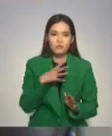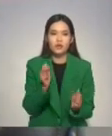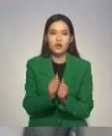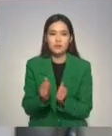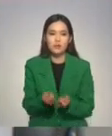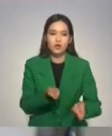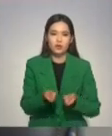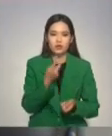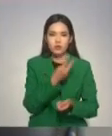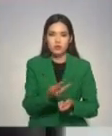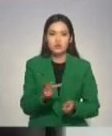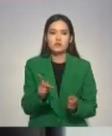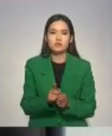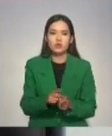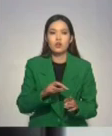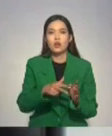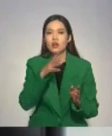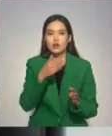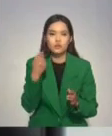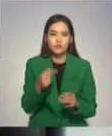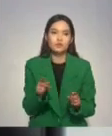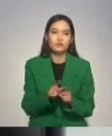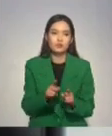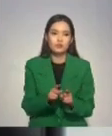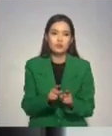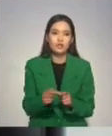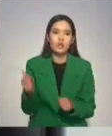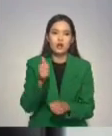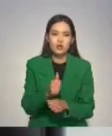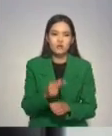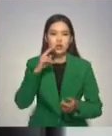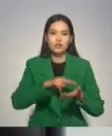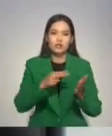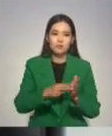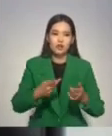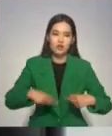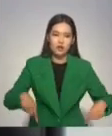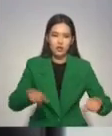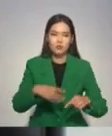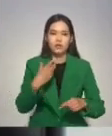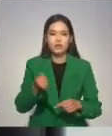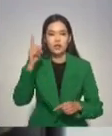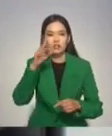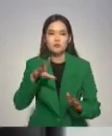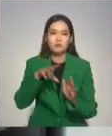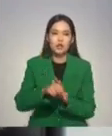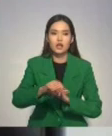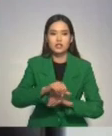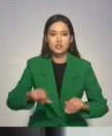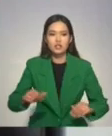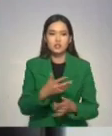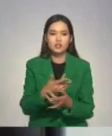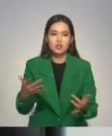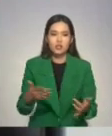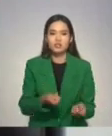места жительства, учебы, работы, уведомлением, без уведомления специализированного органа, не посещать увеселительные заведения,